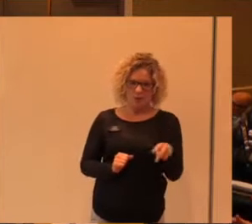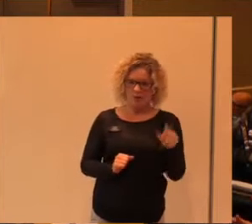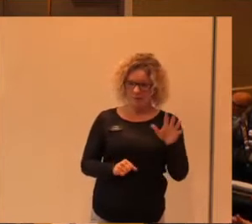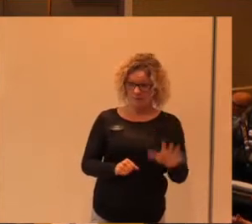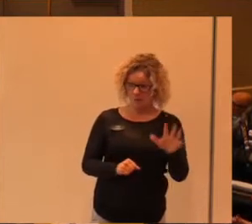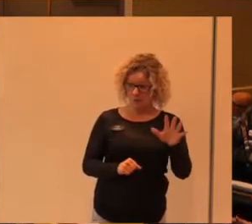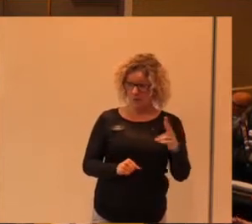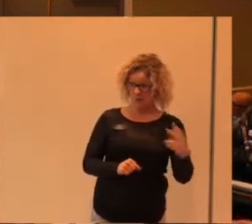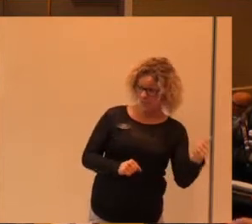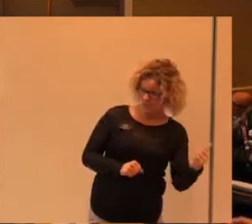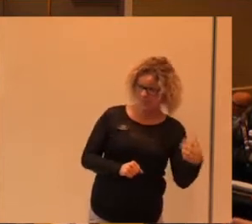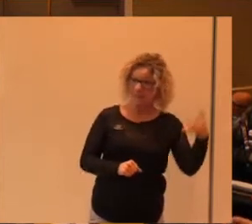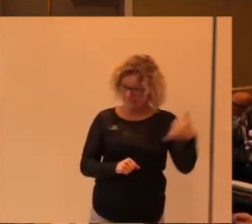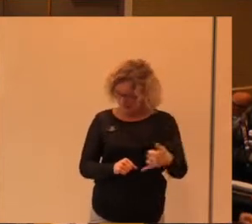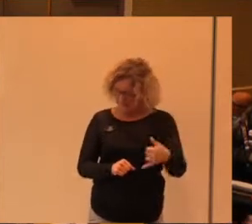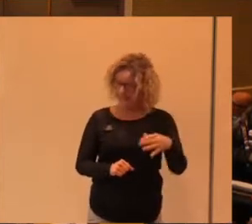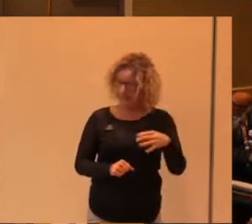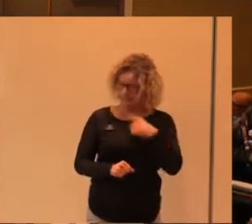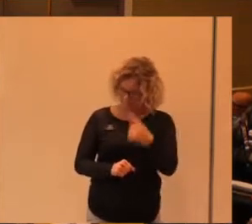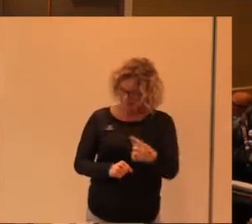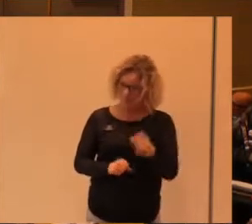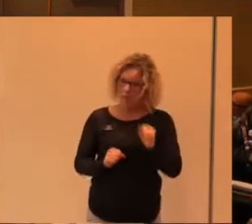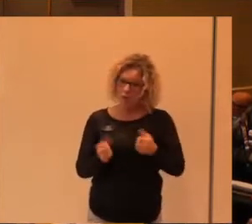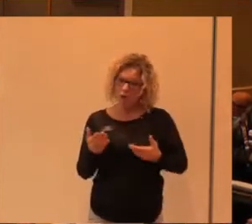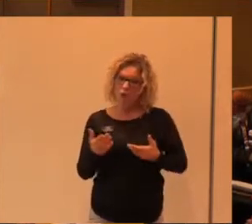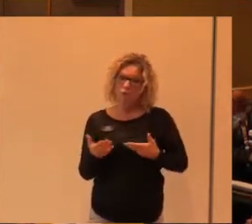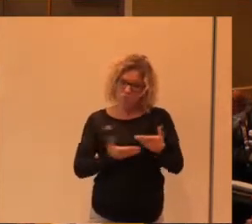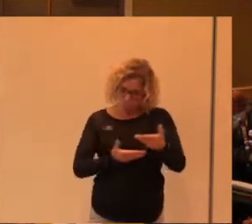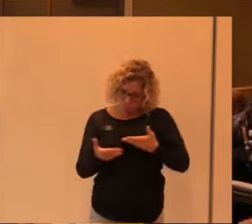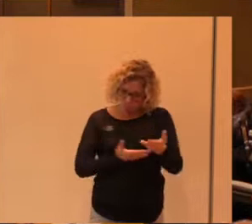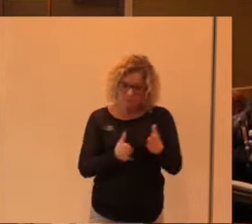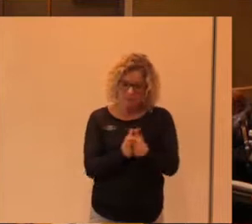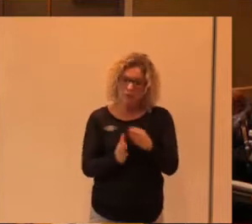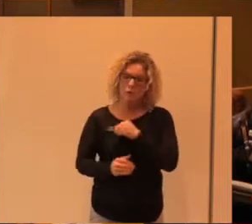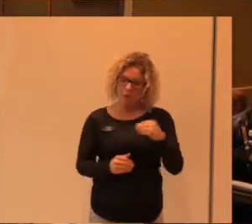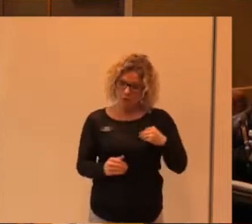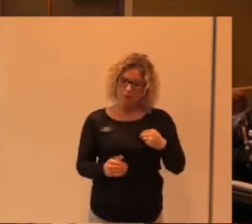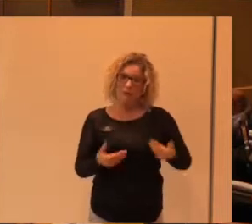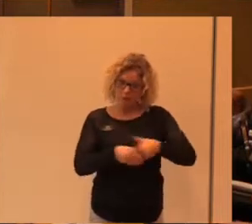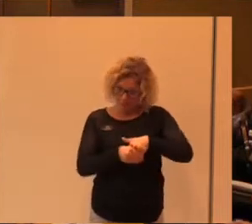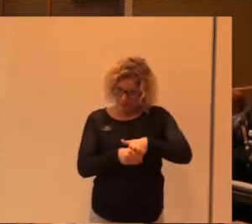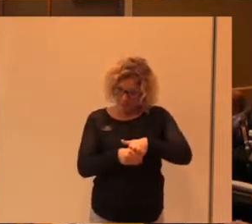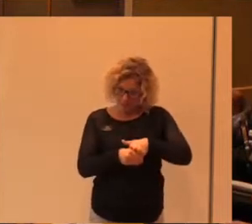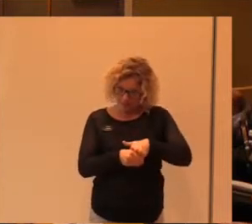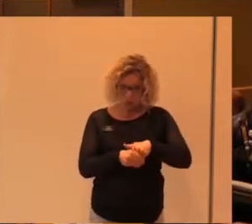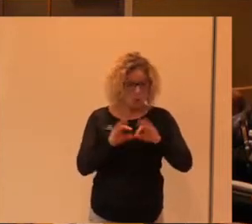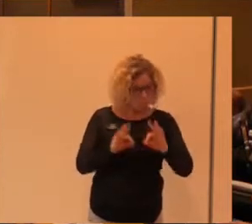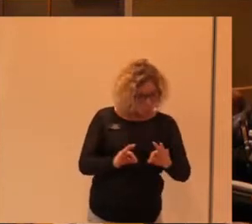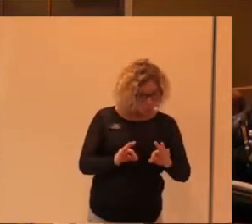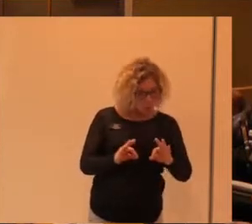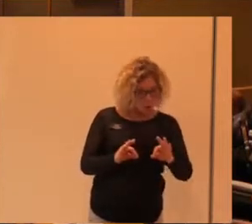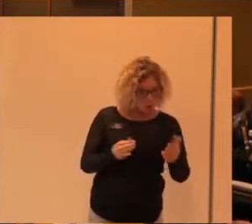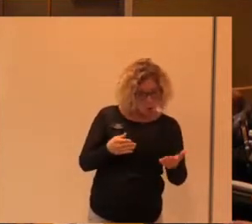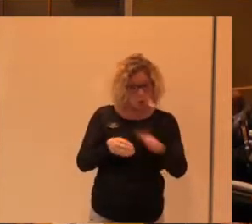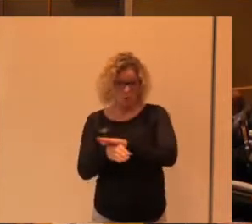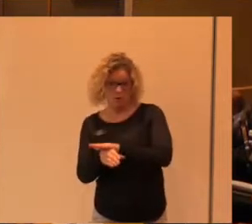2001:526. I den så står det att man ska samråda numera med Myndigheten för delaktighet om hur man lever upp till